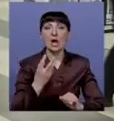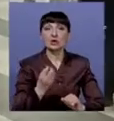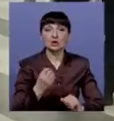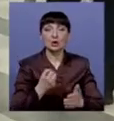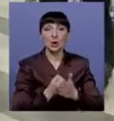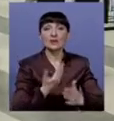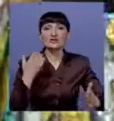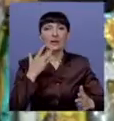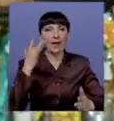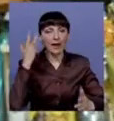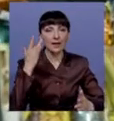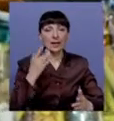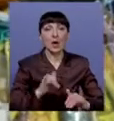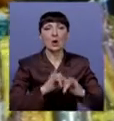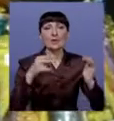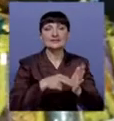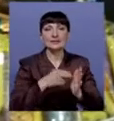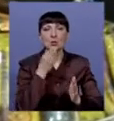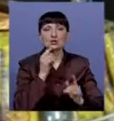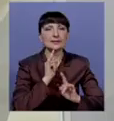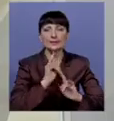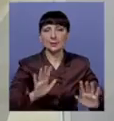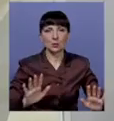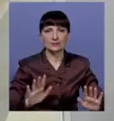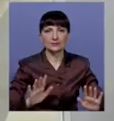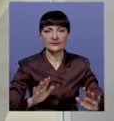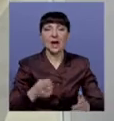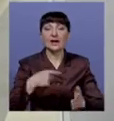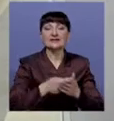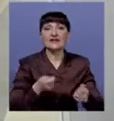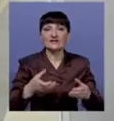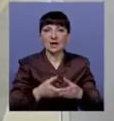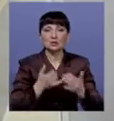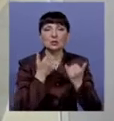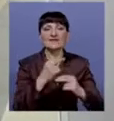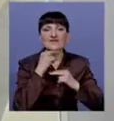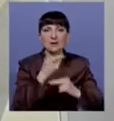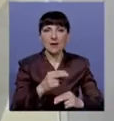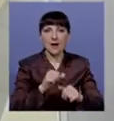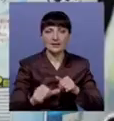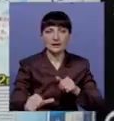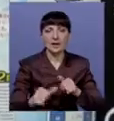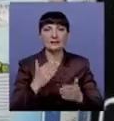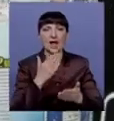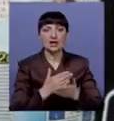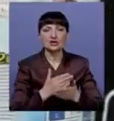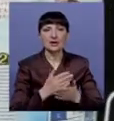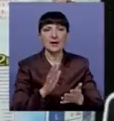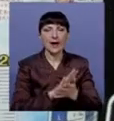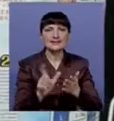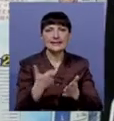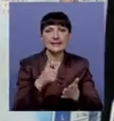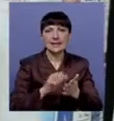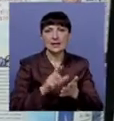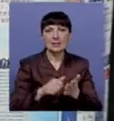до начала лета не ожидается роста цен на все товары и услуги. Городские власти уделят особое внимание наличию антисептических